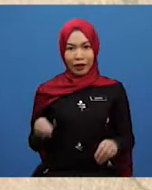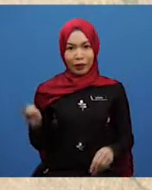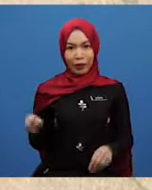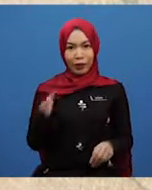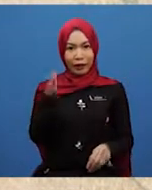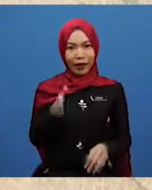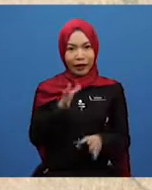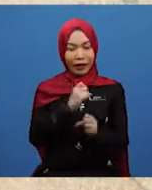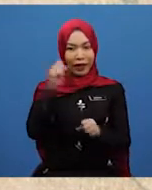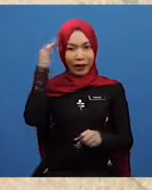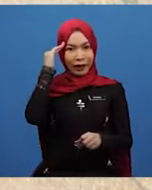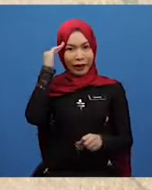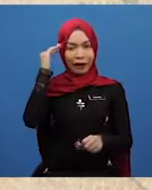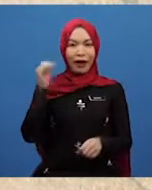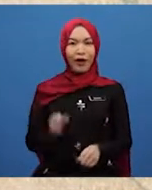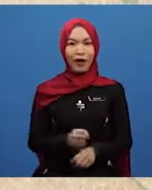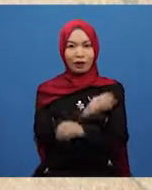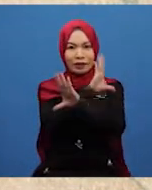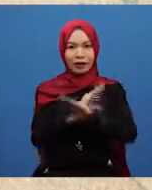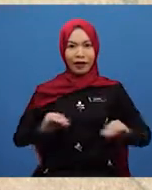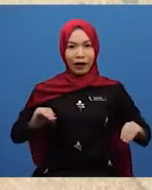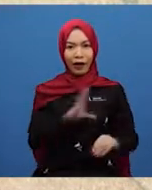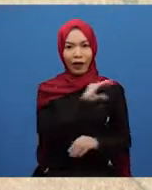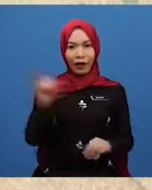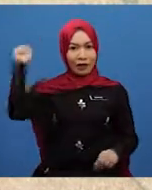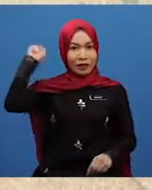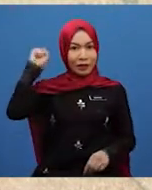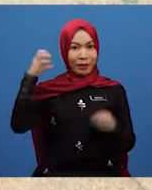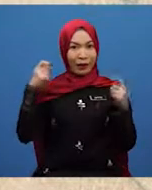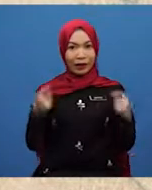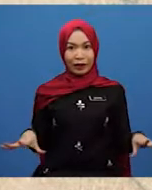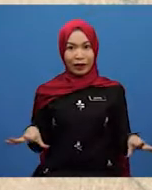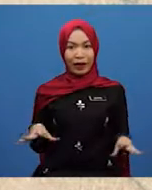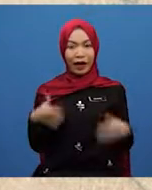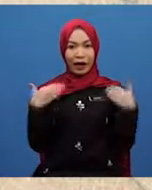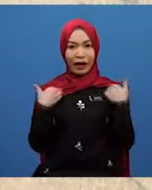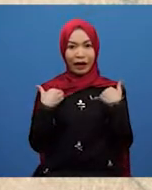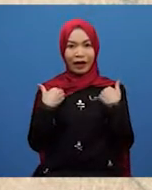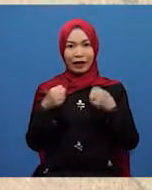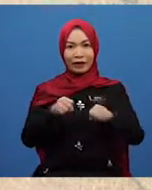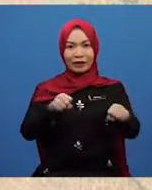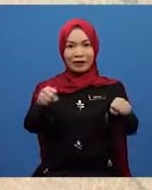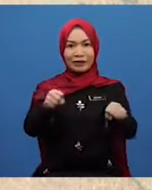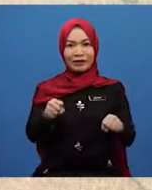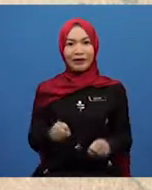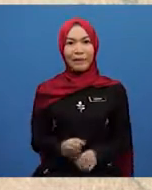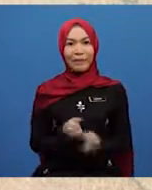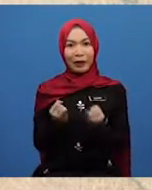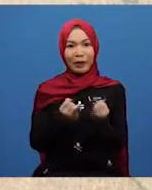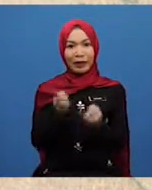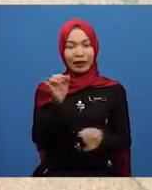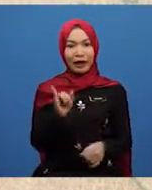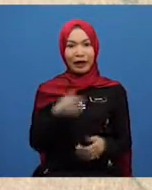dapat mengetahui bau Serawak dan Sabah telah mempunyai sistem pemerintahan yang sistematik